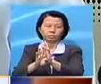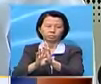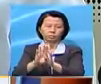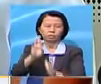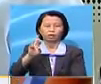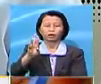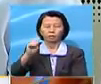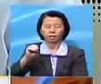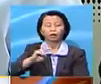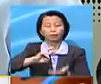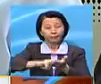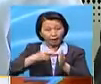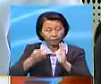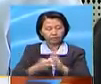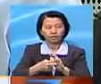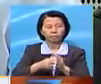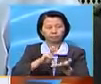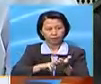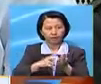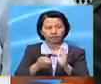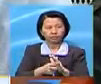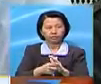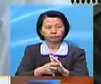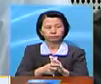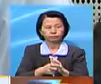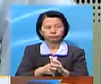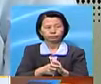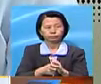RM21 bilion. Bererti bahawa